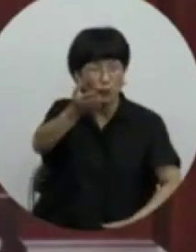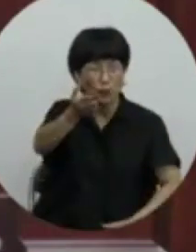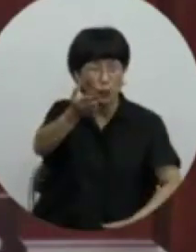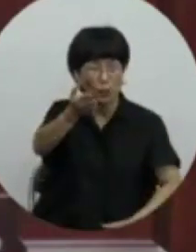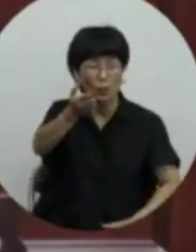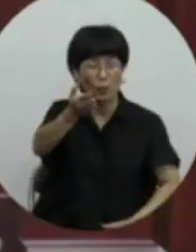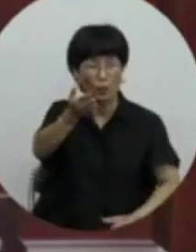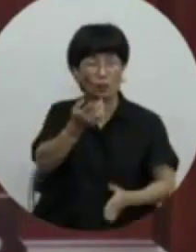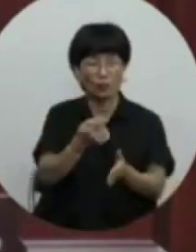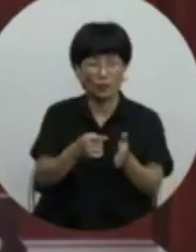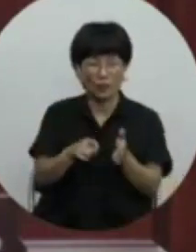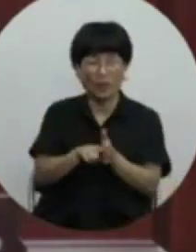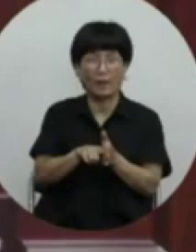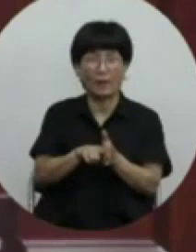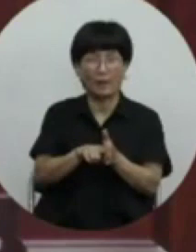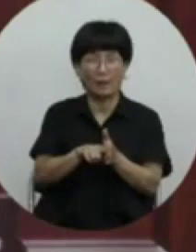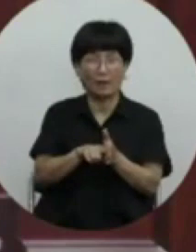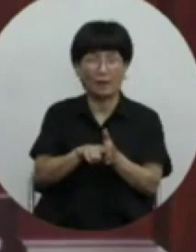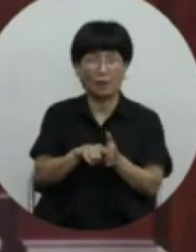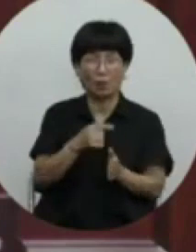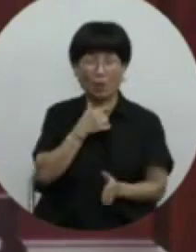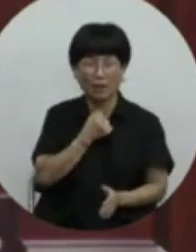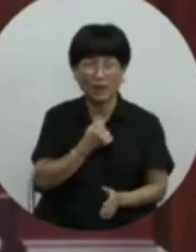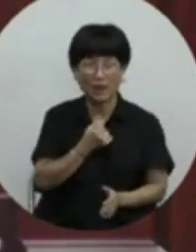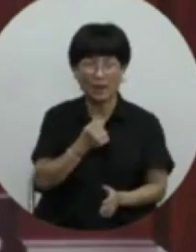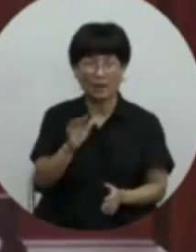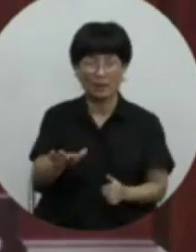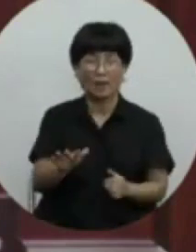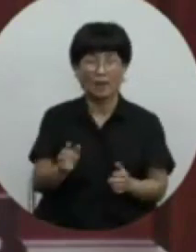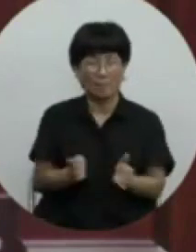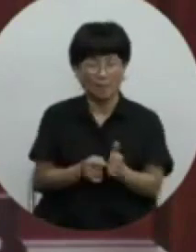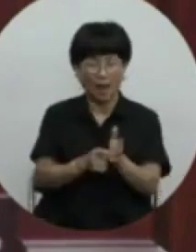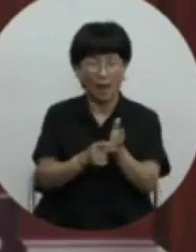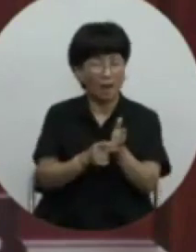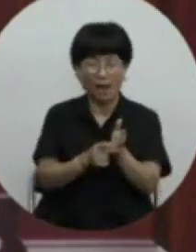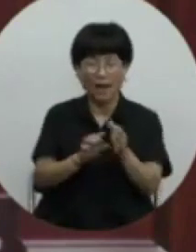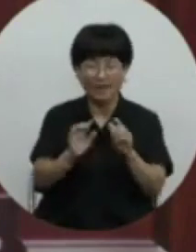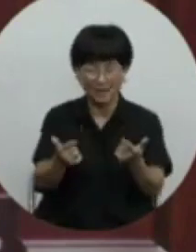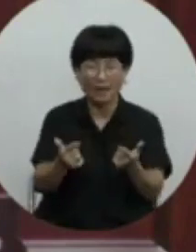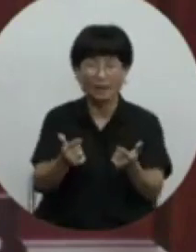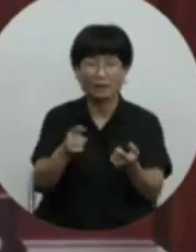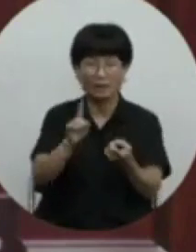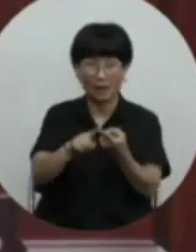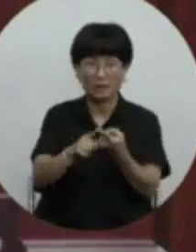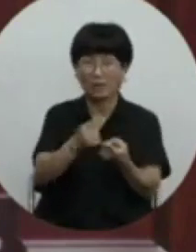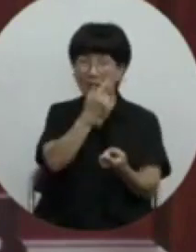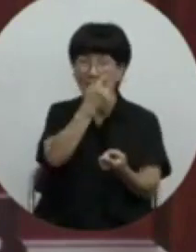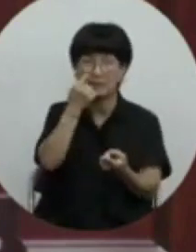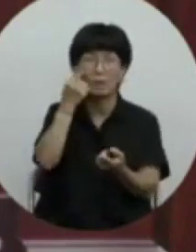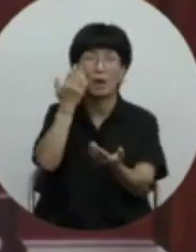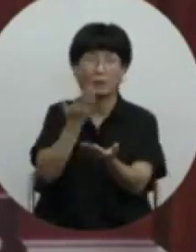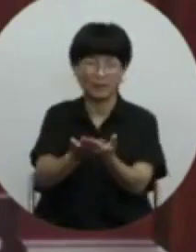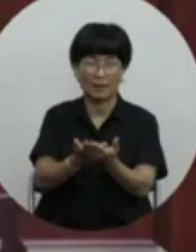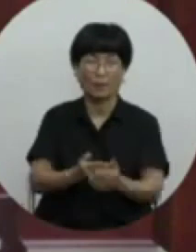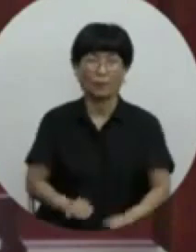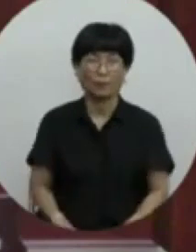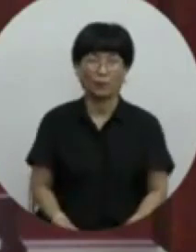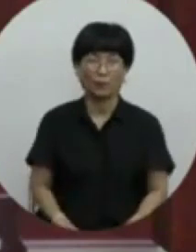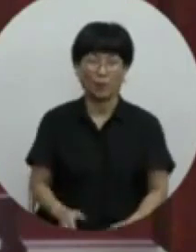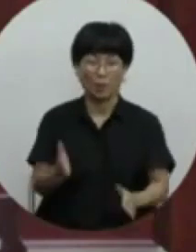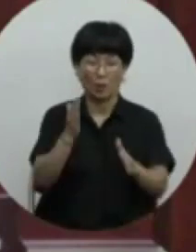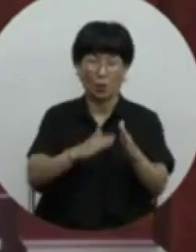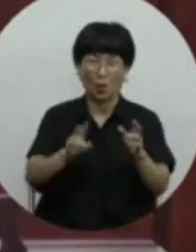거듭 강조하며 부실하고 성급한 의사결정이 아니라는 것을 증명해 보여주시기 바랍니다. 공사로 전환할